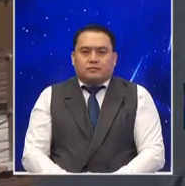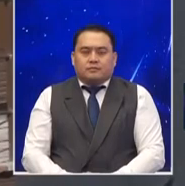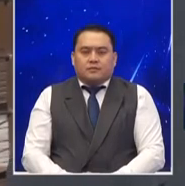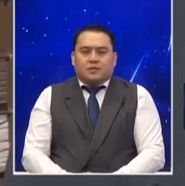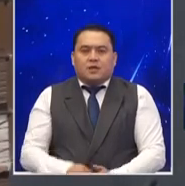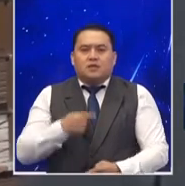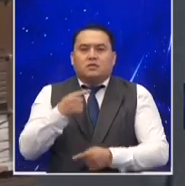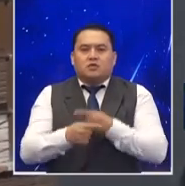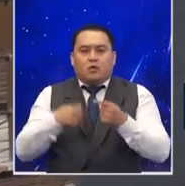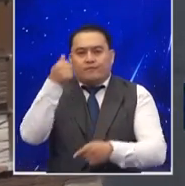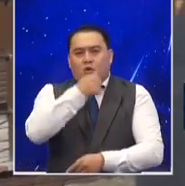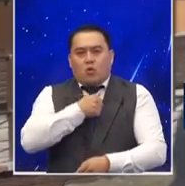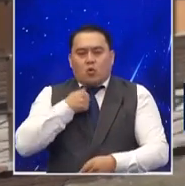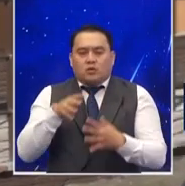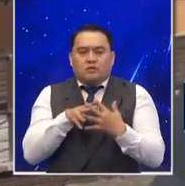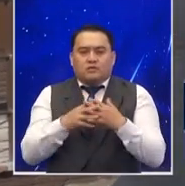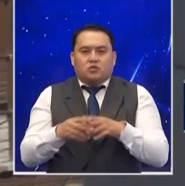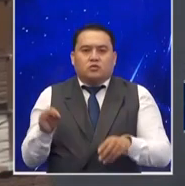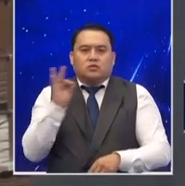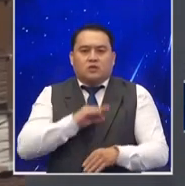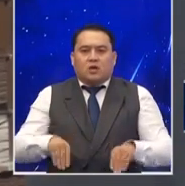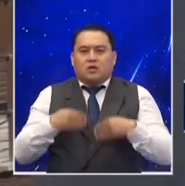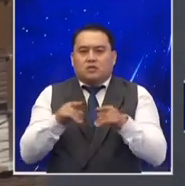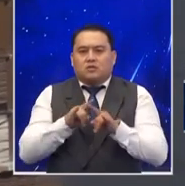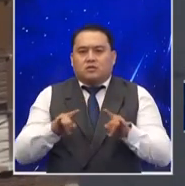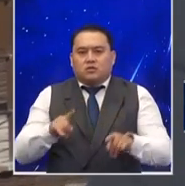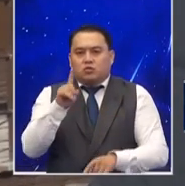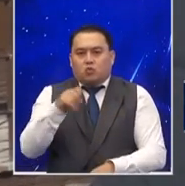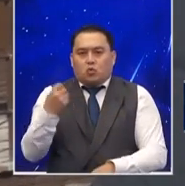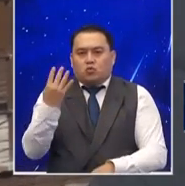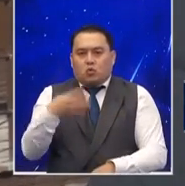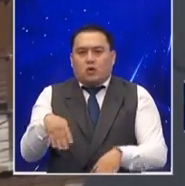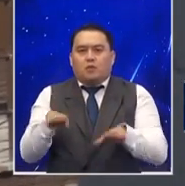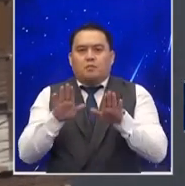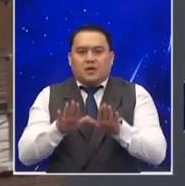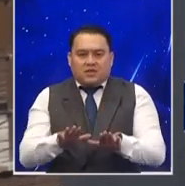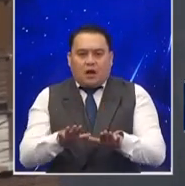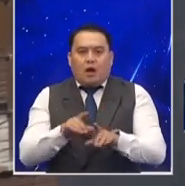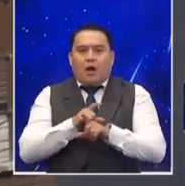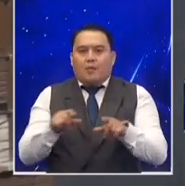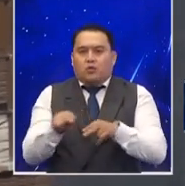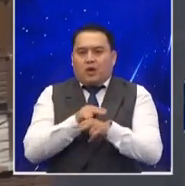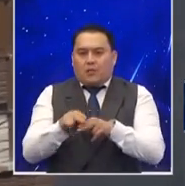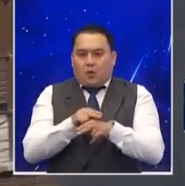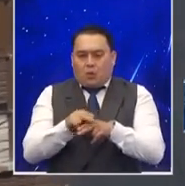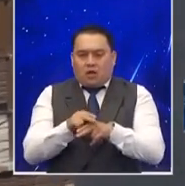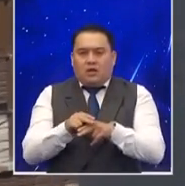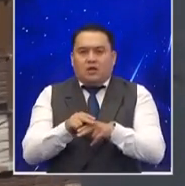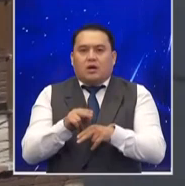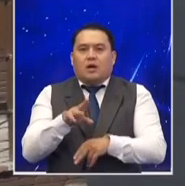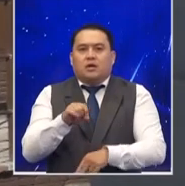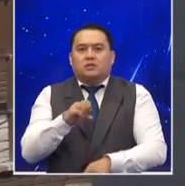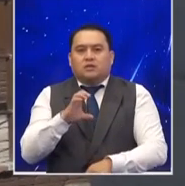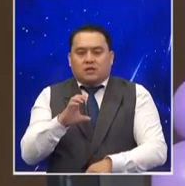До конца года в селе Саржас в эксплуатацию сдадим детский сад на 140 мест. Этот объект прошел капитальный ремонт. Также в селе